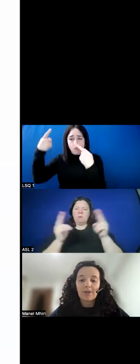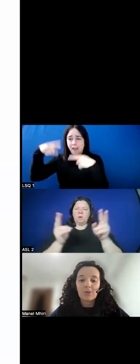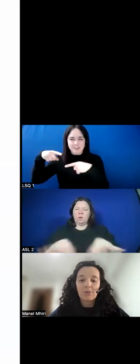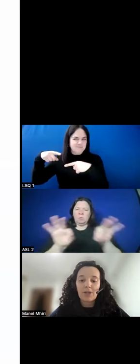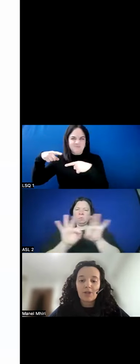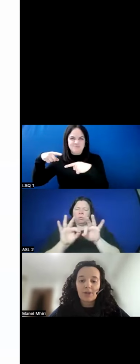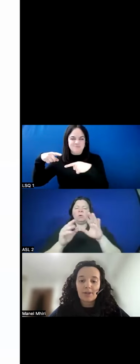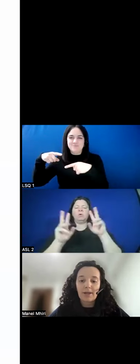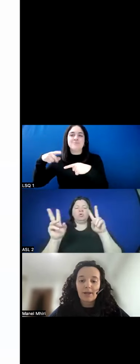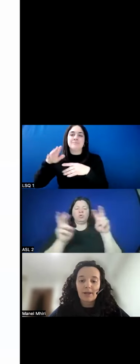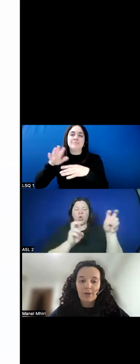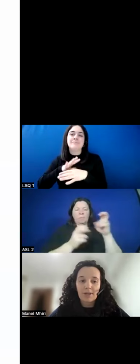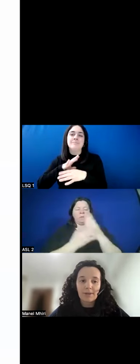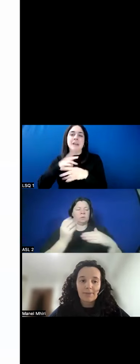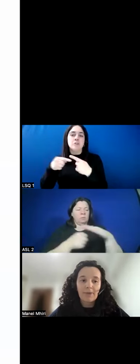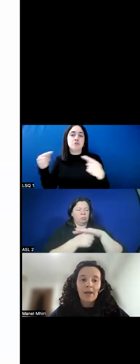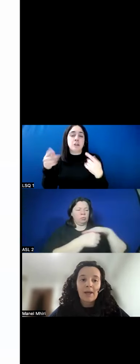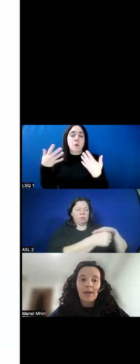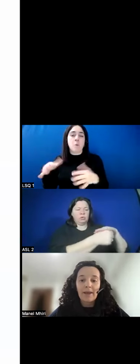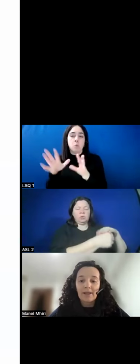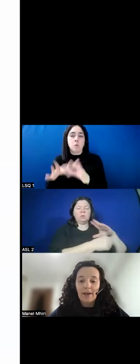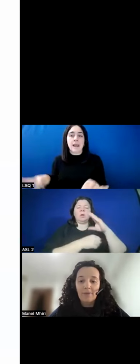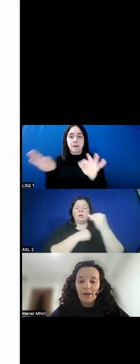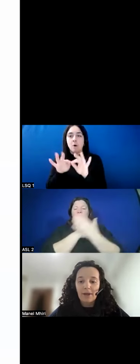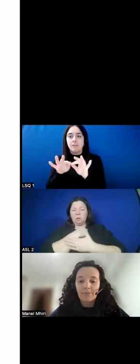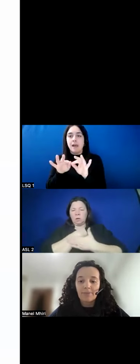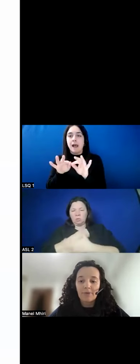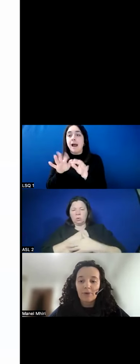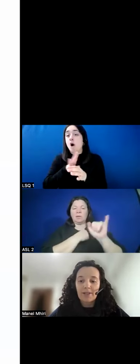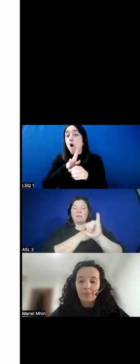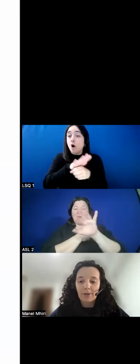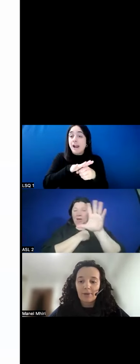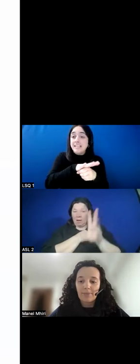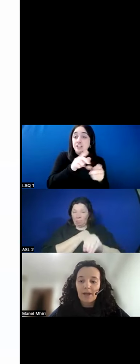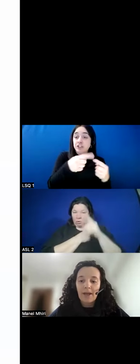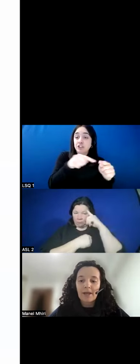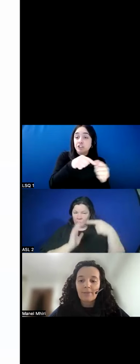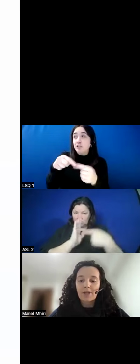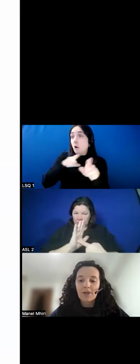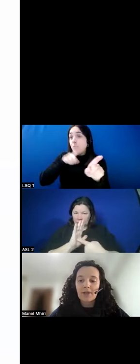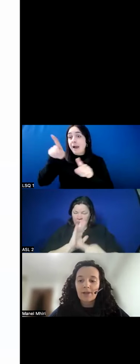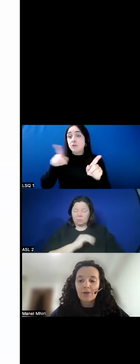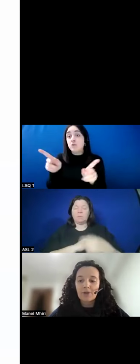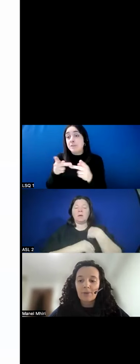c'est toujours un sujet très important dans certaines régions et dans certains pays comme en Afrique.